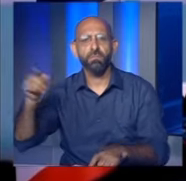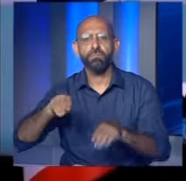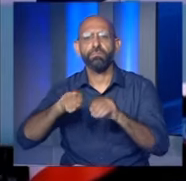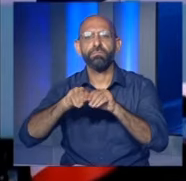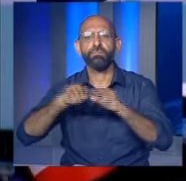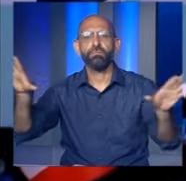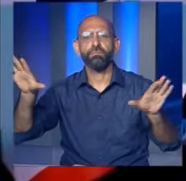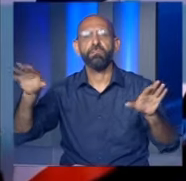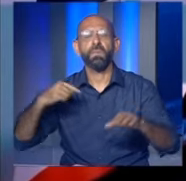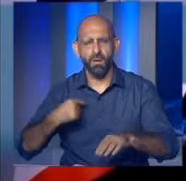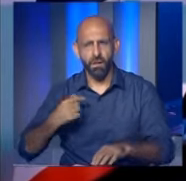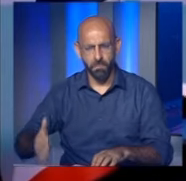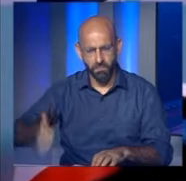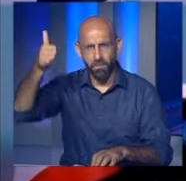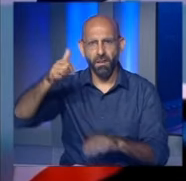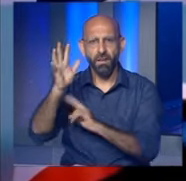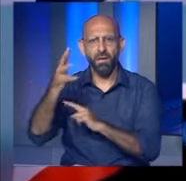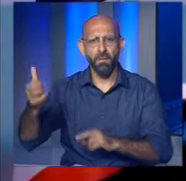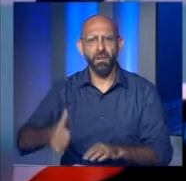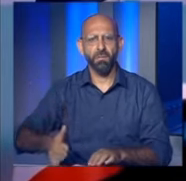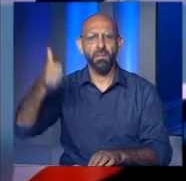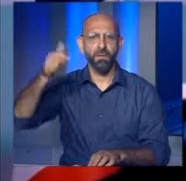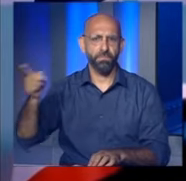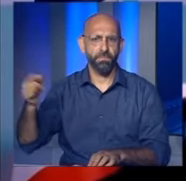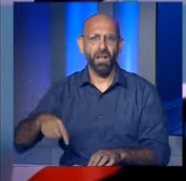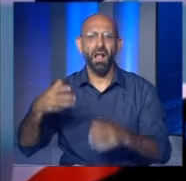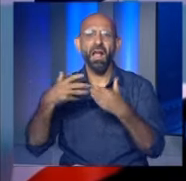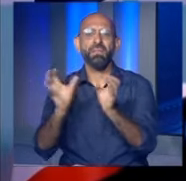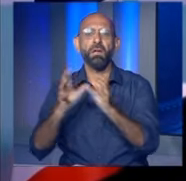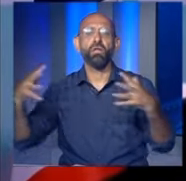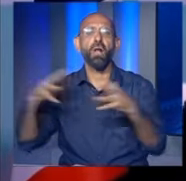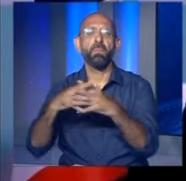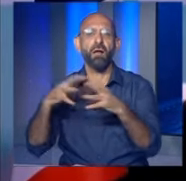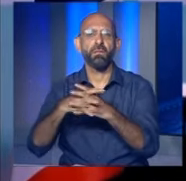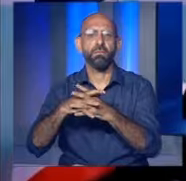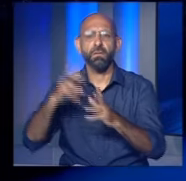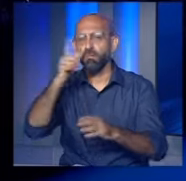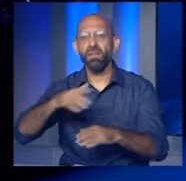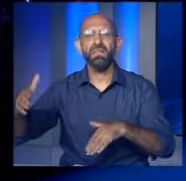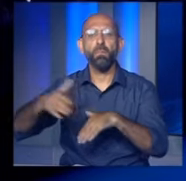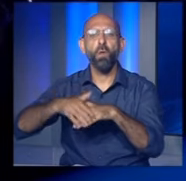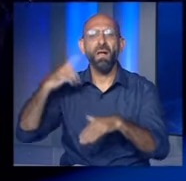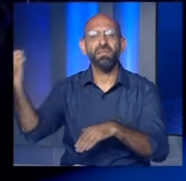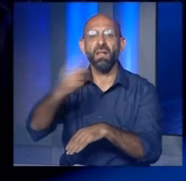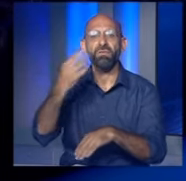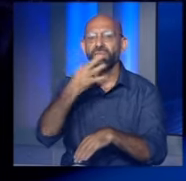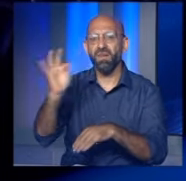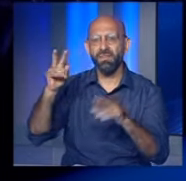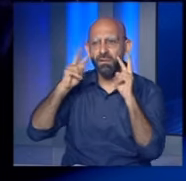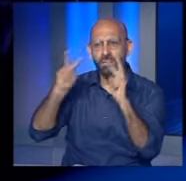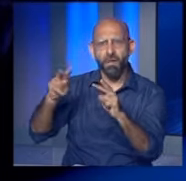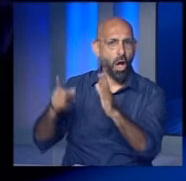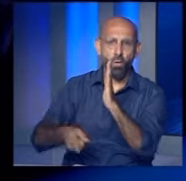وقالت لوبان في مقابله صحفيه سنفوز بالاغلبيه المطلقه وفي حال انتصار حزب التجمع الوطني فقد تشهد الدبلوماسيه